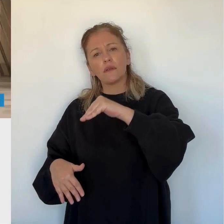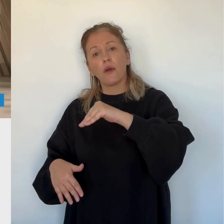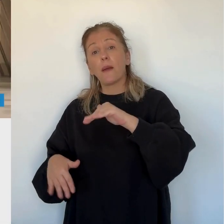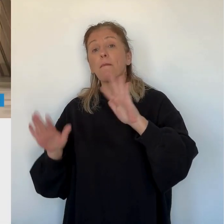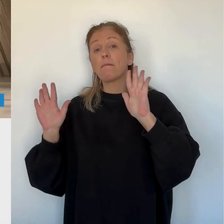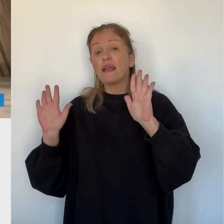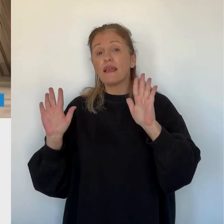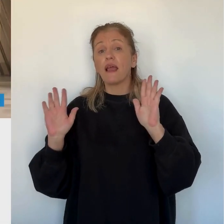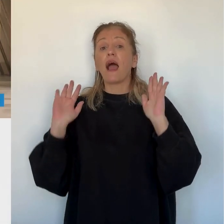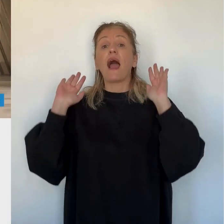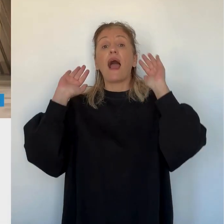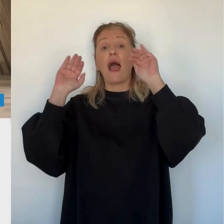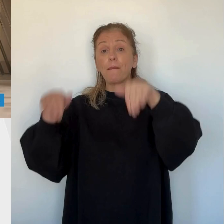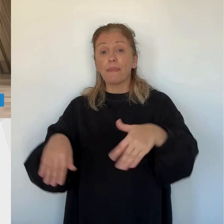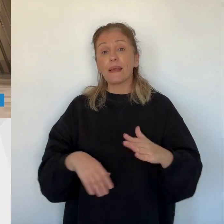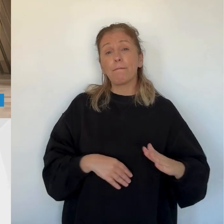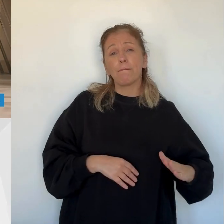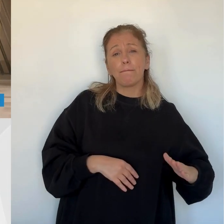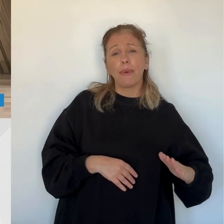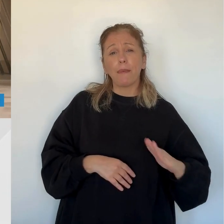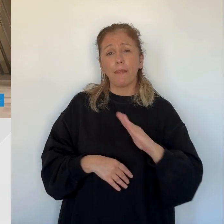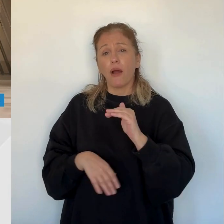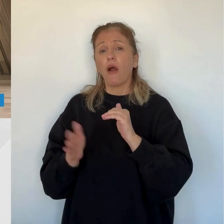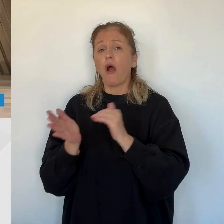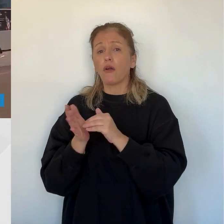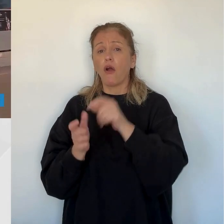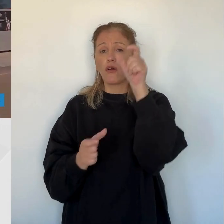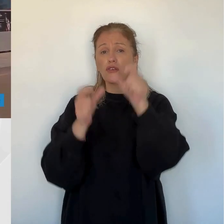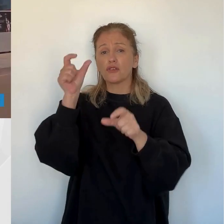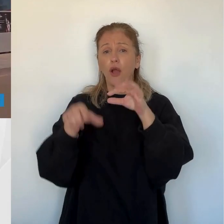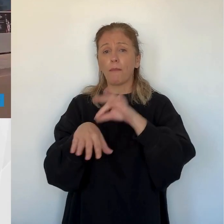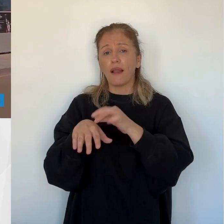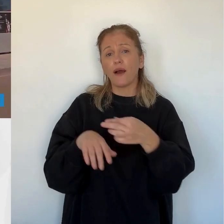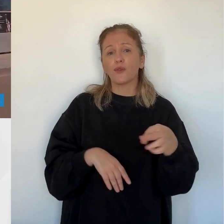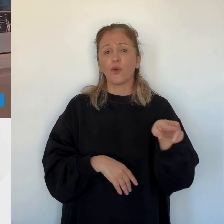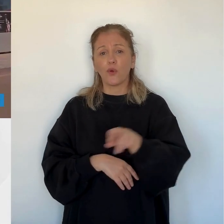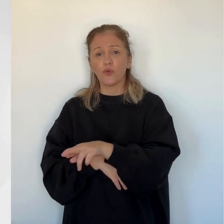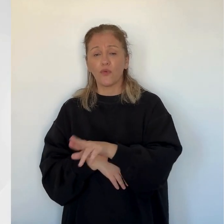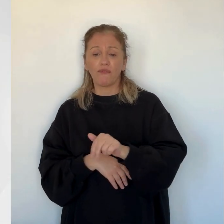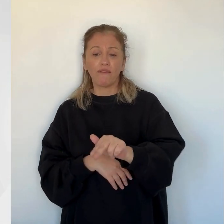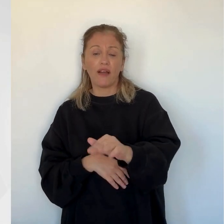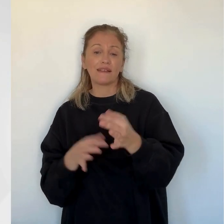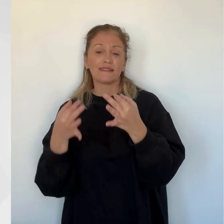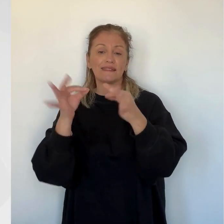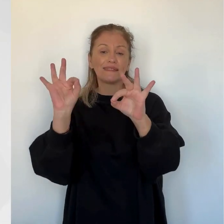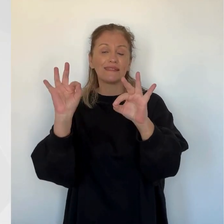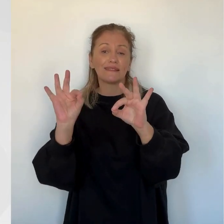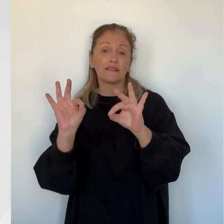Selon les professionnels de santé, le pic de l'épidémie devrait intervenir dans